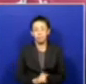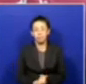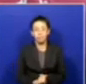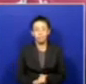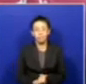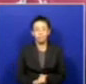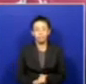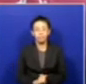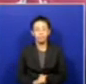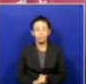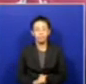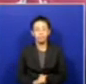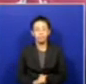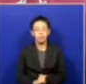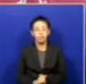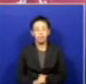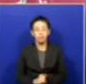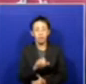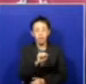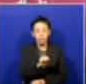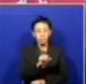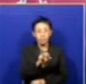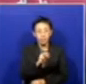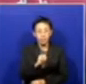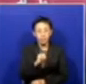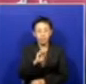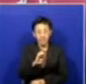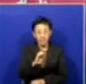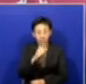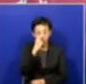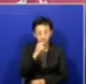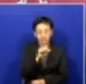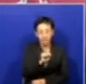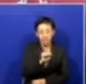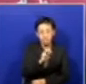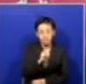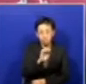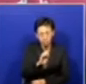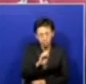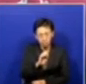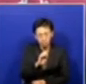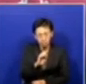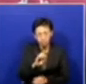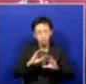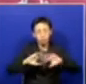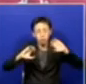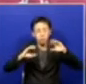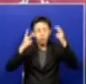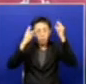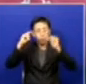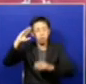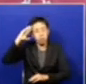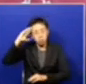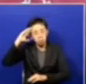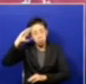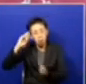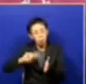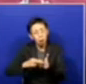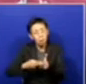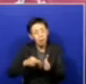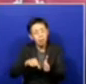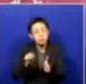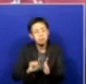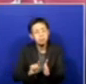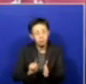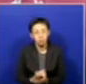ก็คำนิยามของคำว่า SME ในความเห็นของรัฐบาลท่านประยุทธ์จันทร์โอชาเป็นอย่างไรบ้างวันนี้ต้